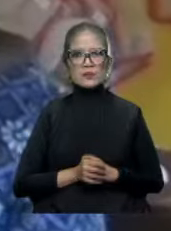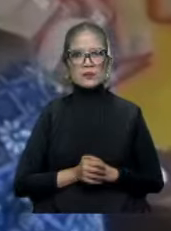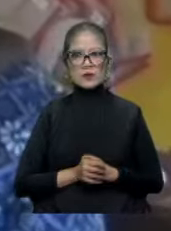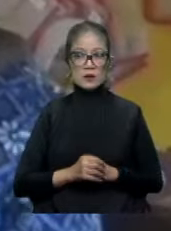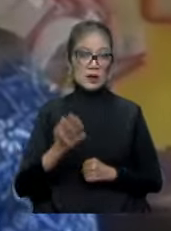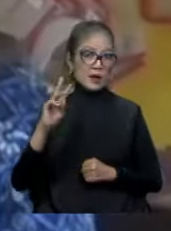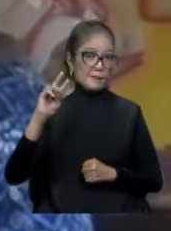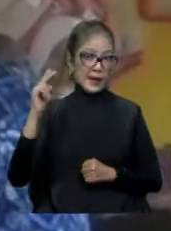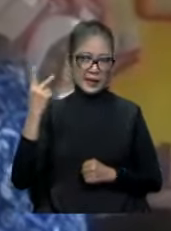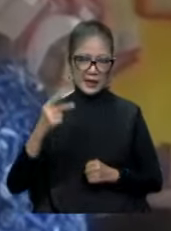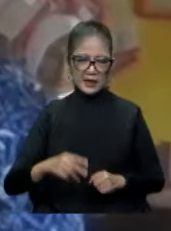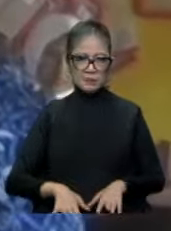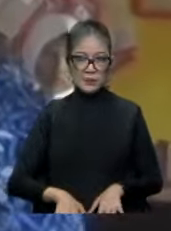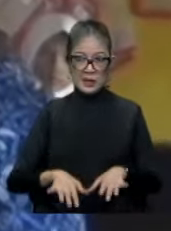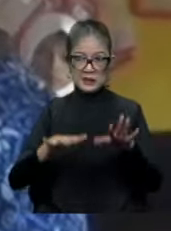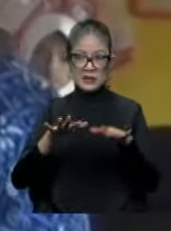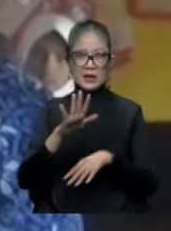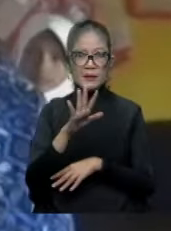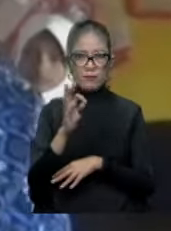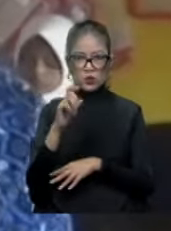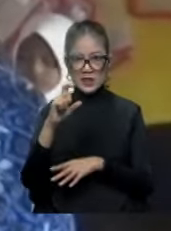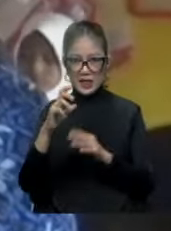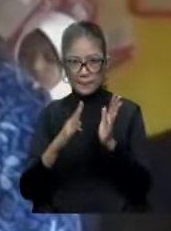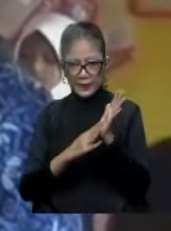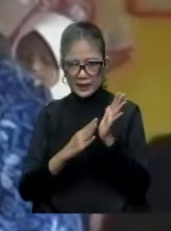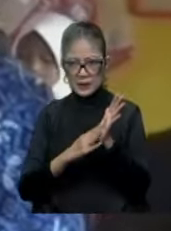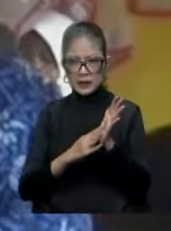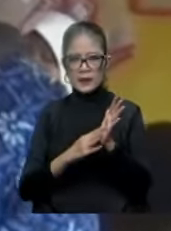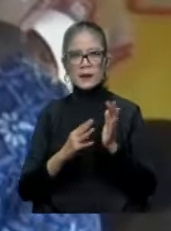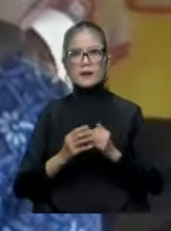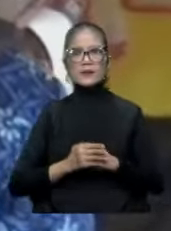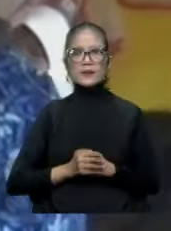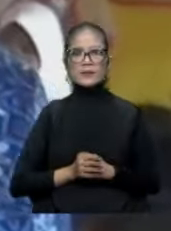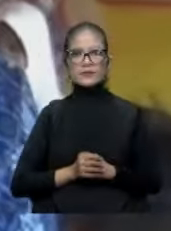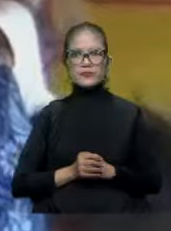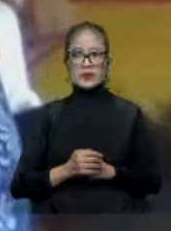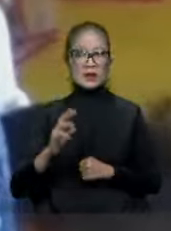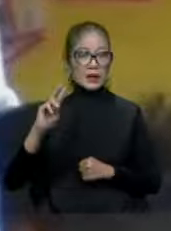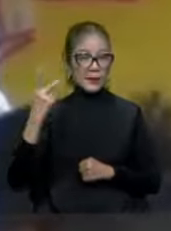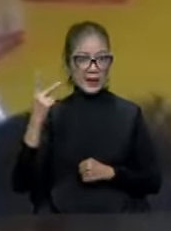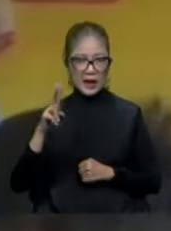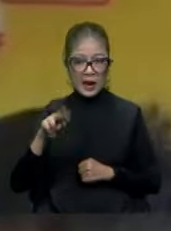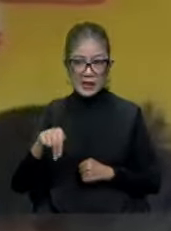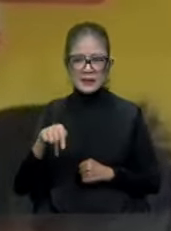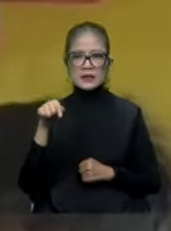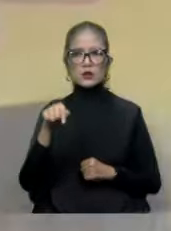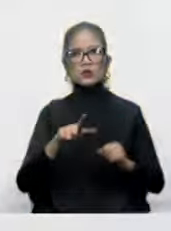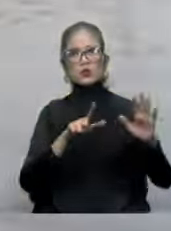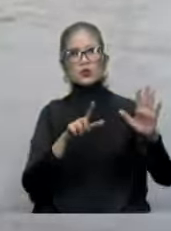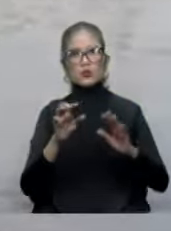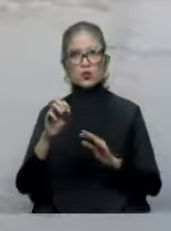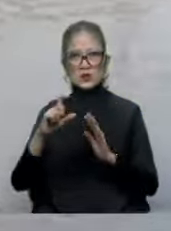kemarin sampai 50 cm. 50 meter? Iya. Sampai kemarin lagi ada yang 70